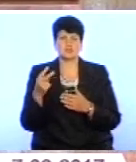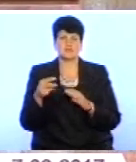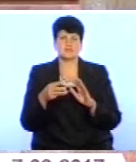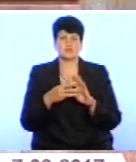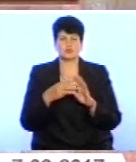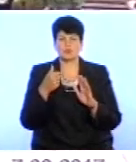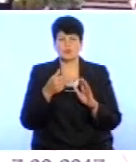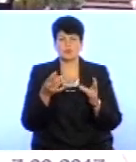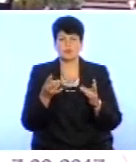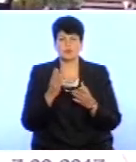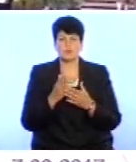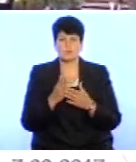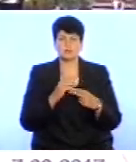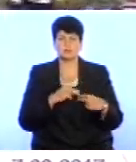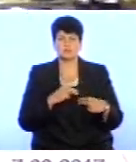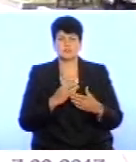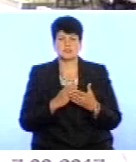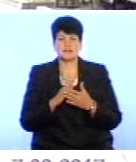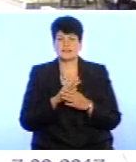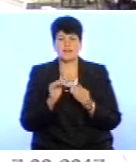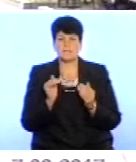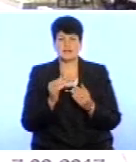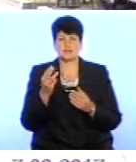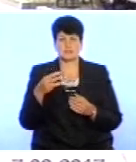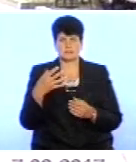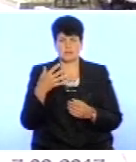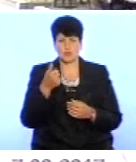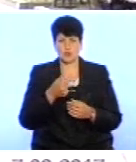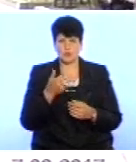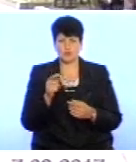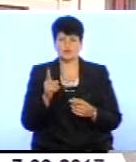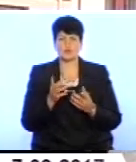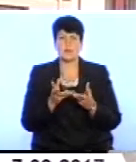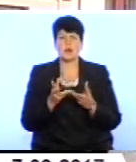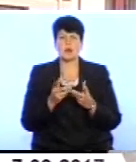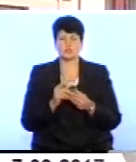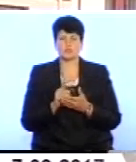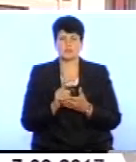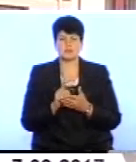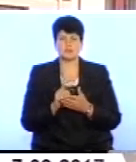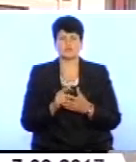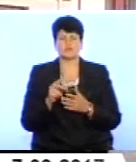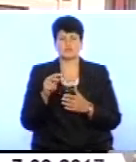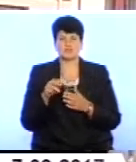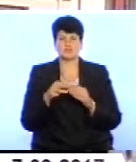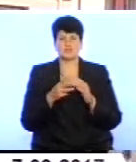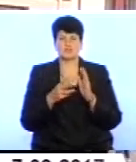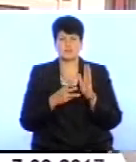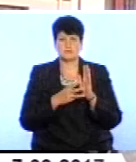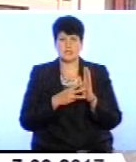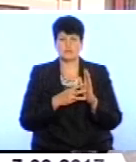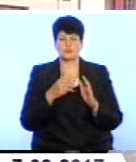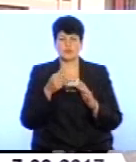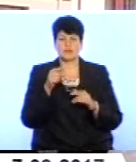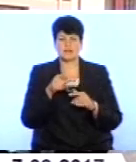2028 році, потрібно буде мати трудовий стаж не менше 35 років. Щодо перерахунку пенсій, то у 2018-му на її